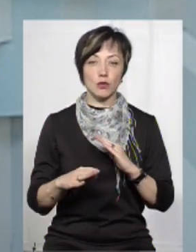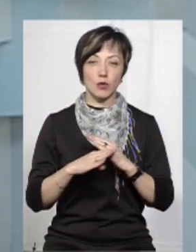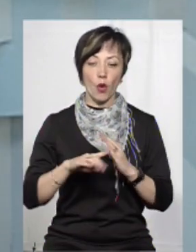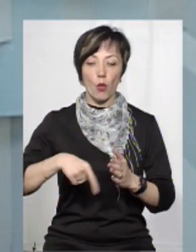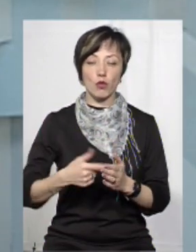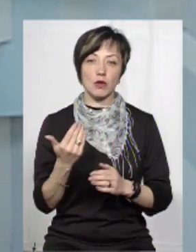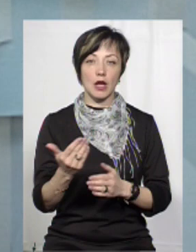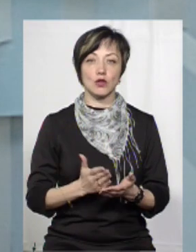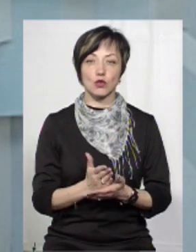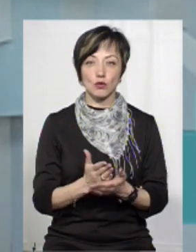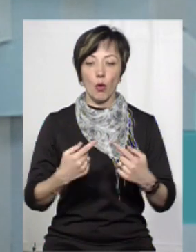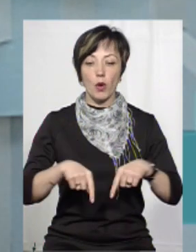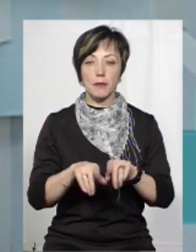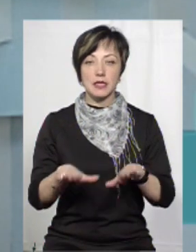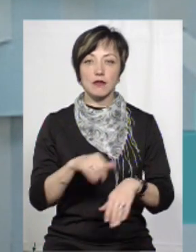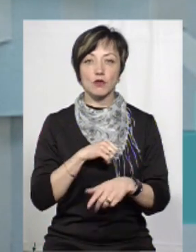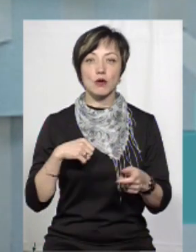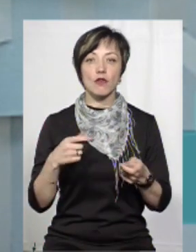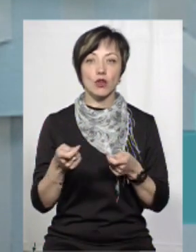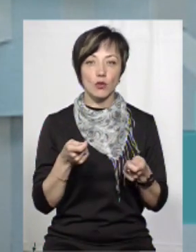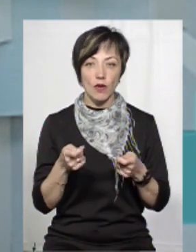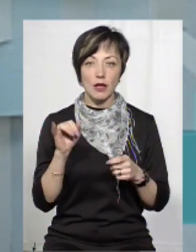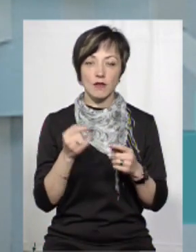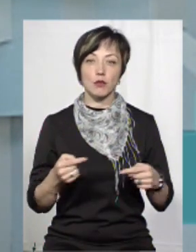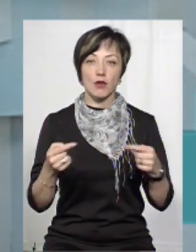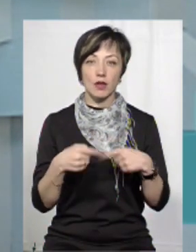допомагають комунальні служби. Органи місцевого самоврядування, ну,